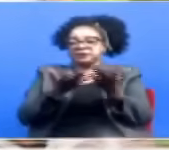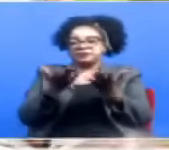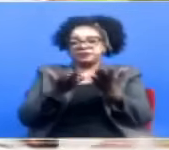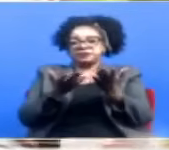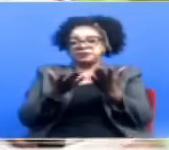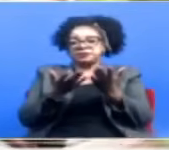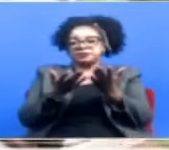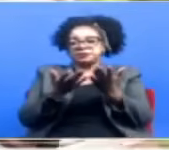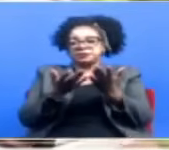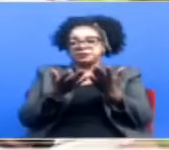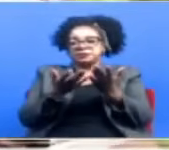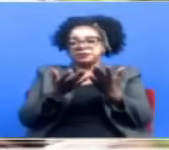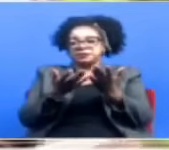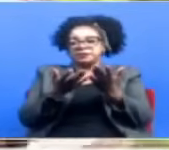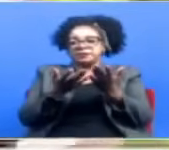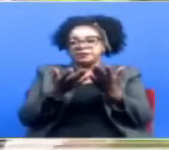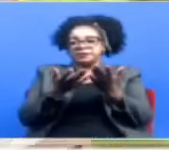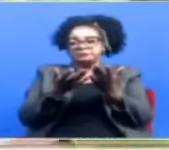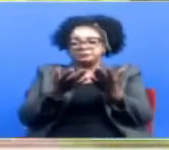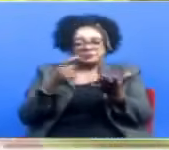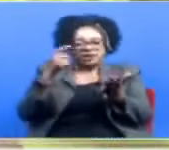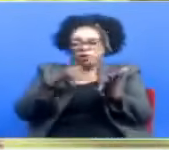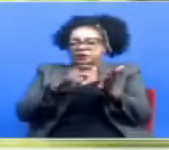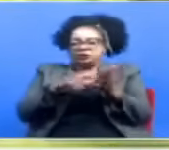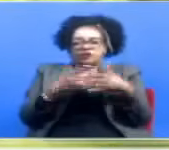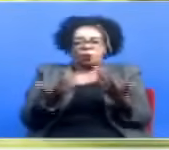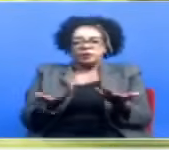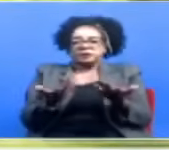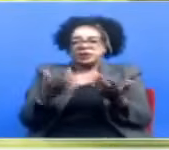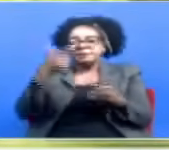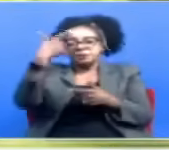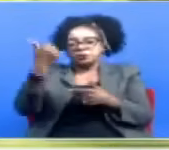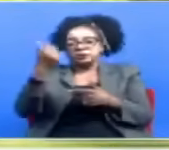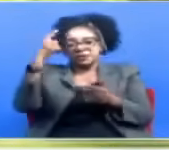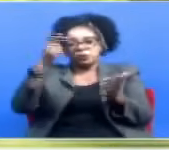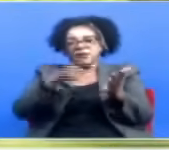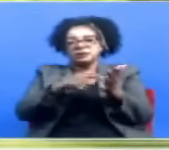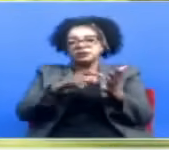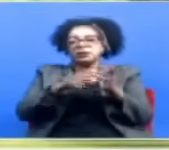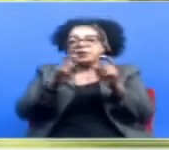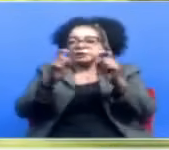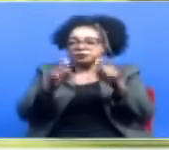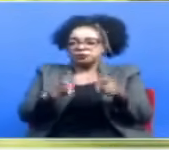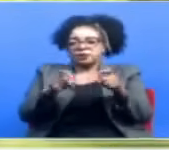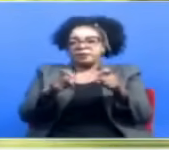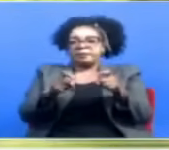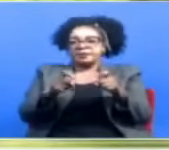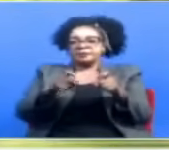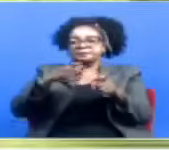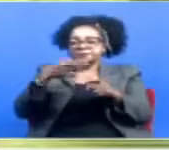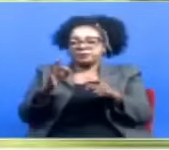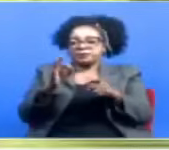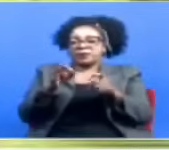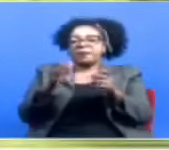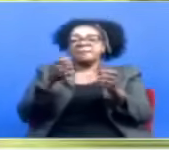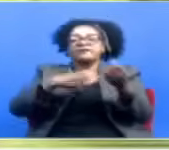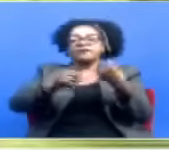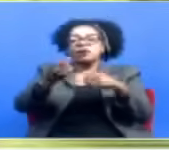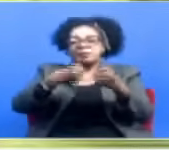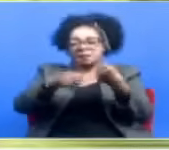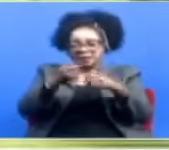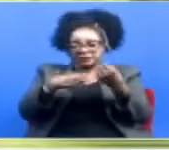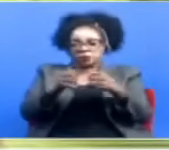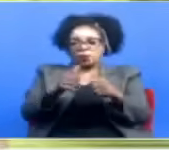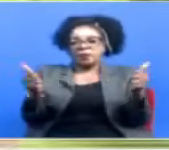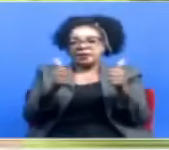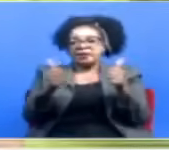are they getting the recognition for? Because recognition is supposed to be for outstanding performance. So which one